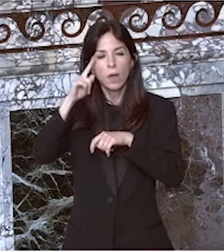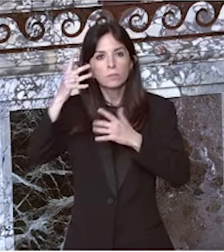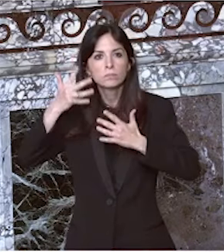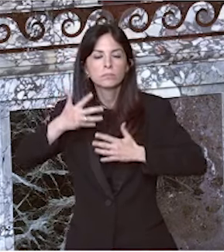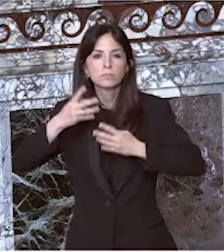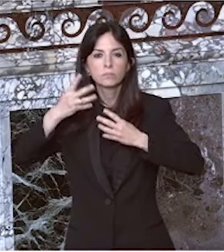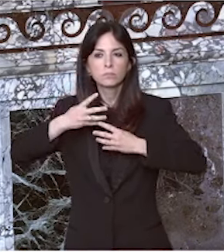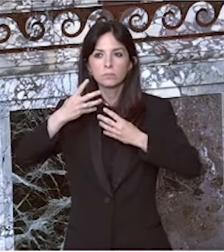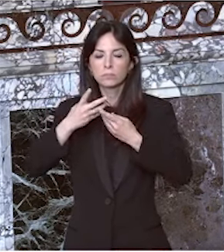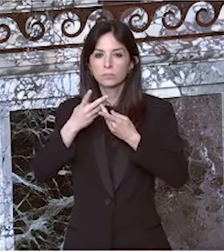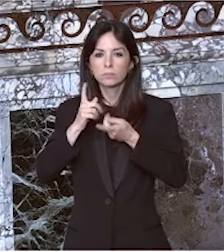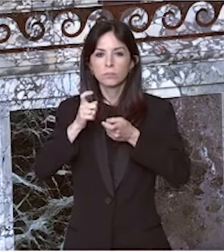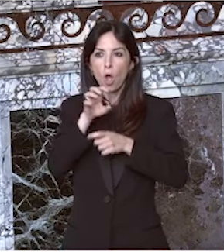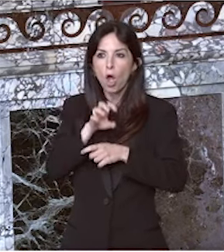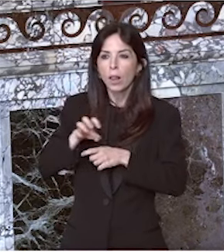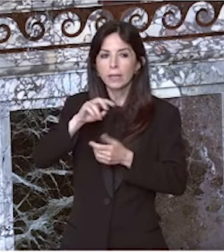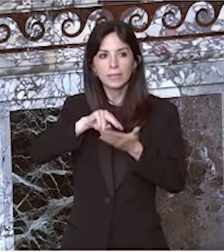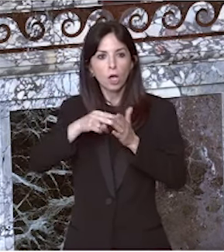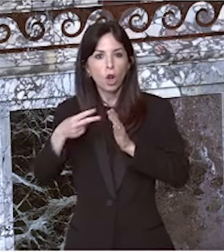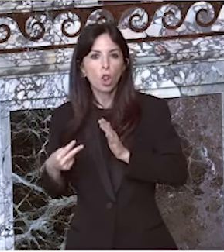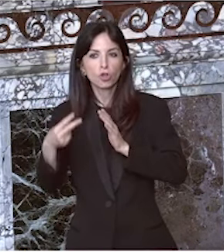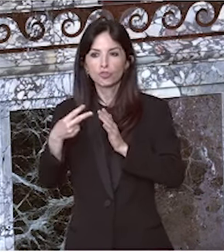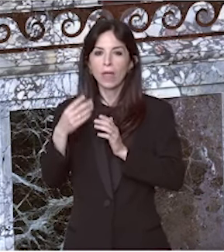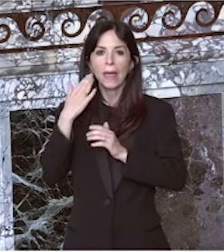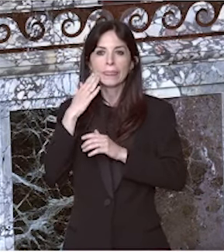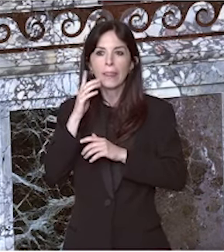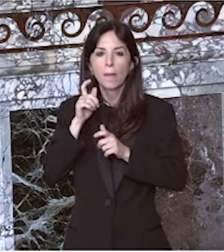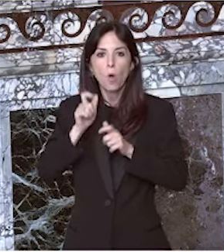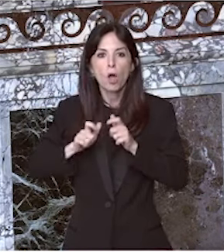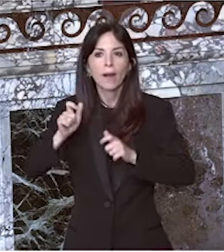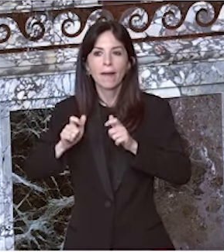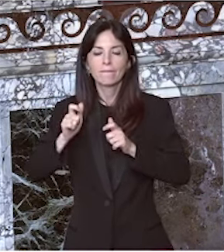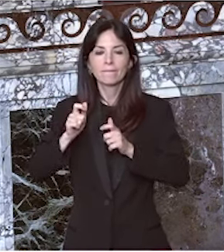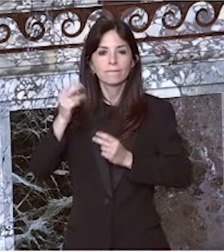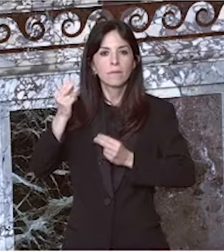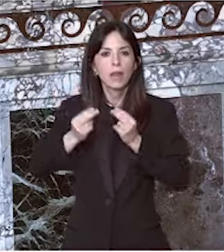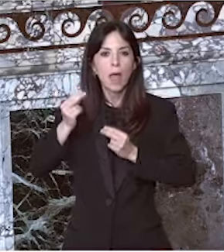ragionamenti, geopolitica, tecnologia, demografia, finanza.